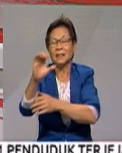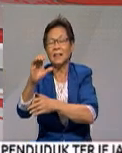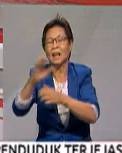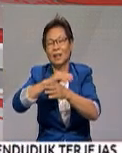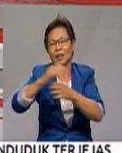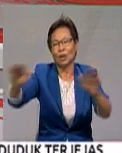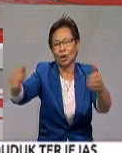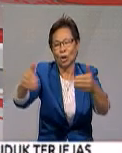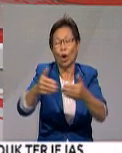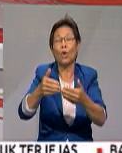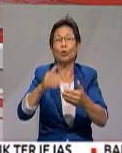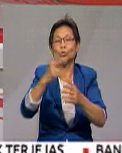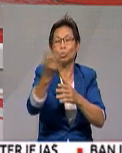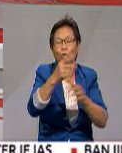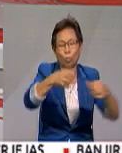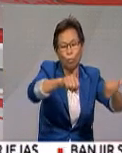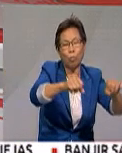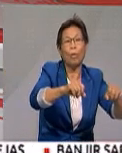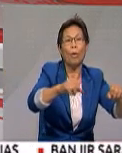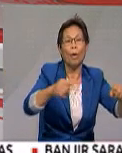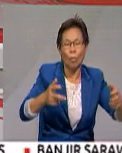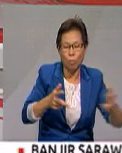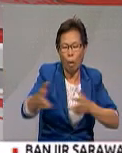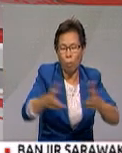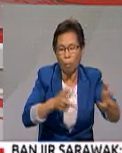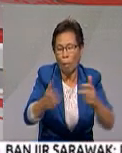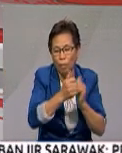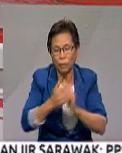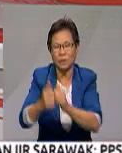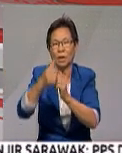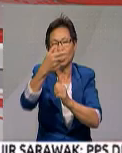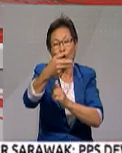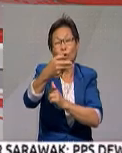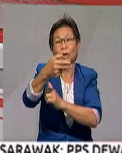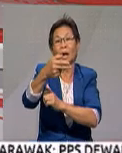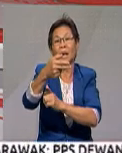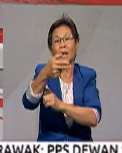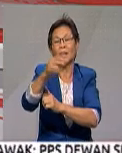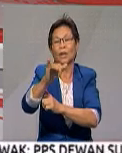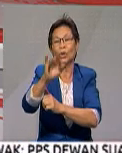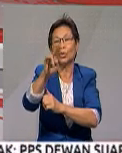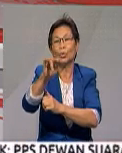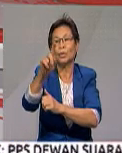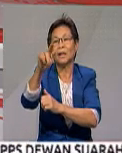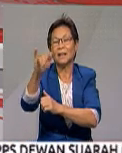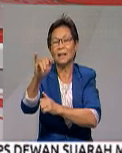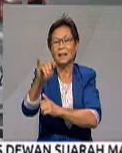SIC. Kedua-dua pelumba empat roda negara itu beraksi bersama Hyundai Team Engsler.